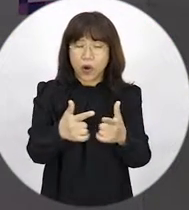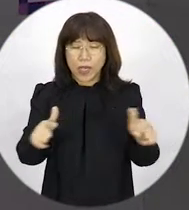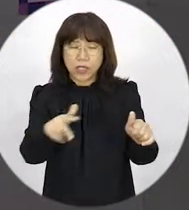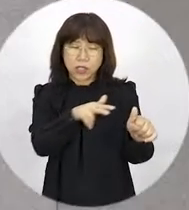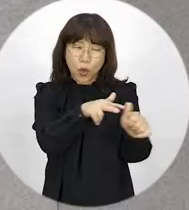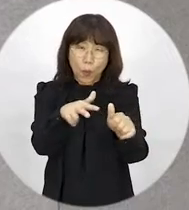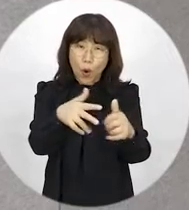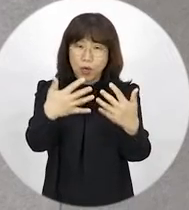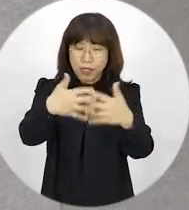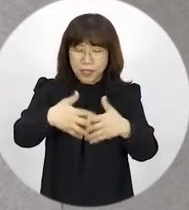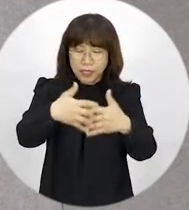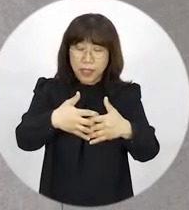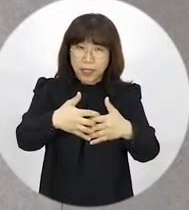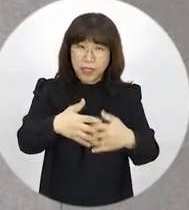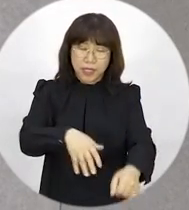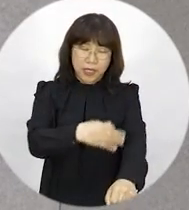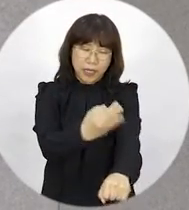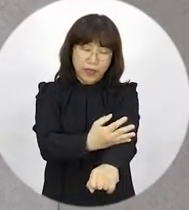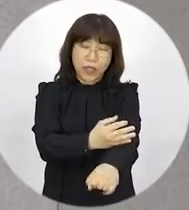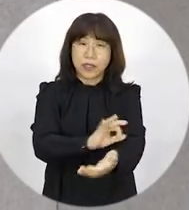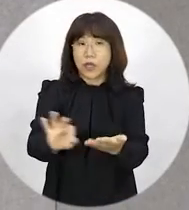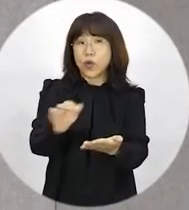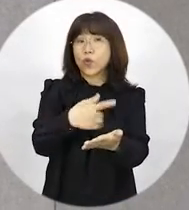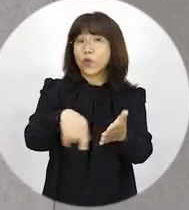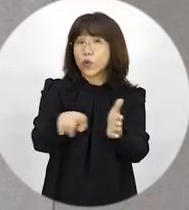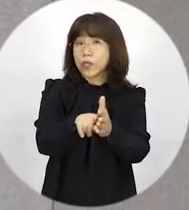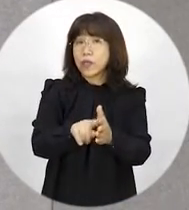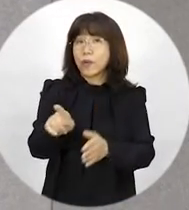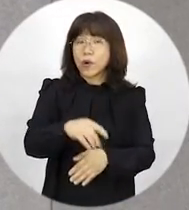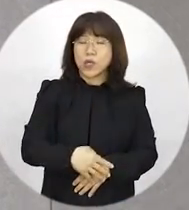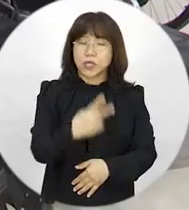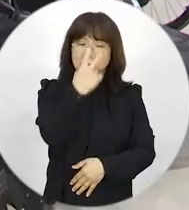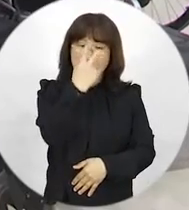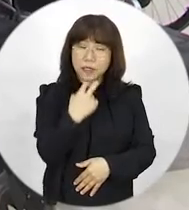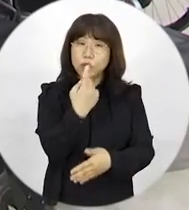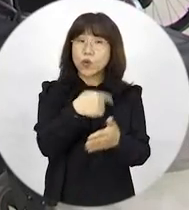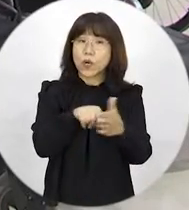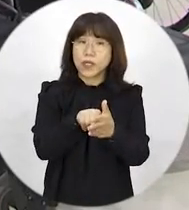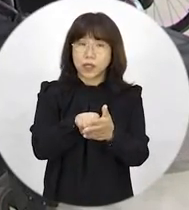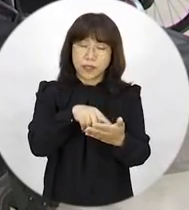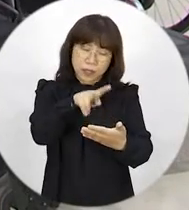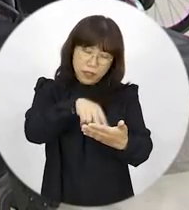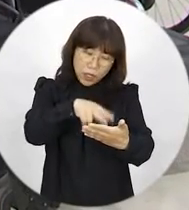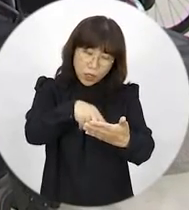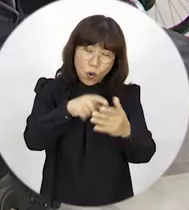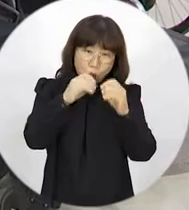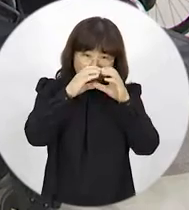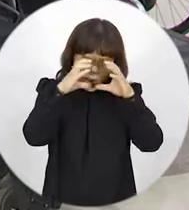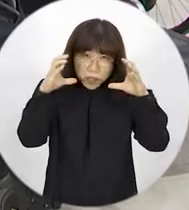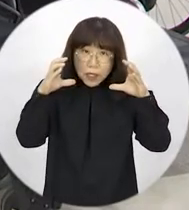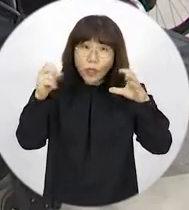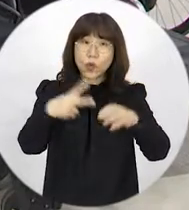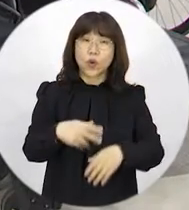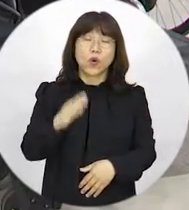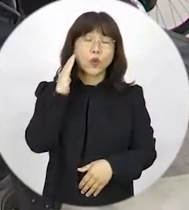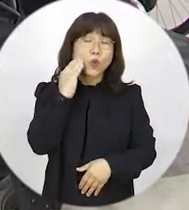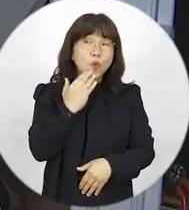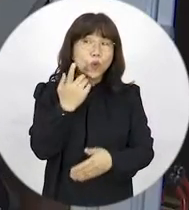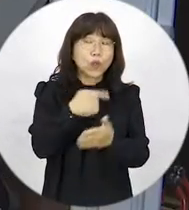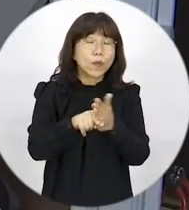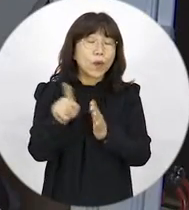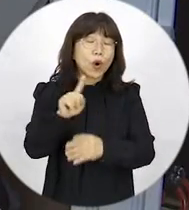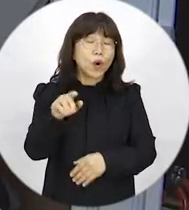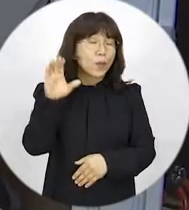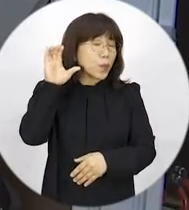각종 정보기기를 편하게 이용할 수 있도록 제작된 보조기기로 시각장애인을 위한 독서 확대기, 청각장애인을 위한